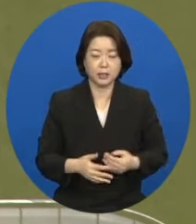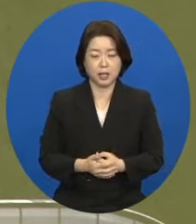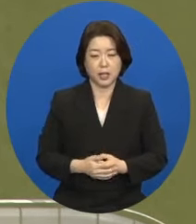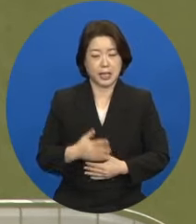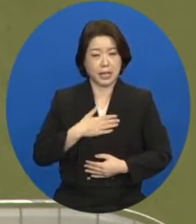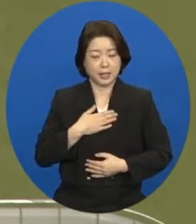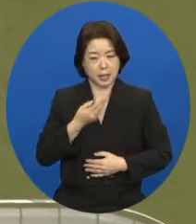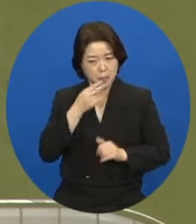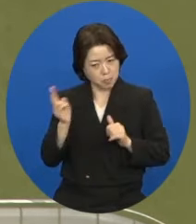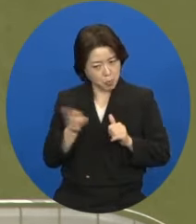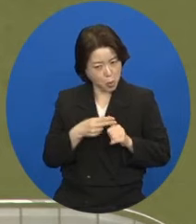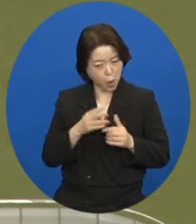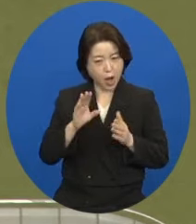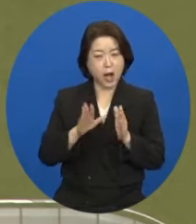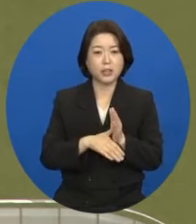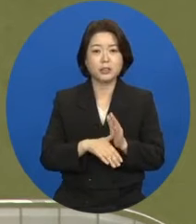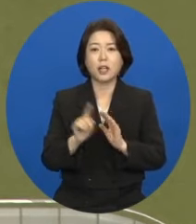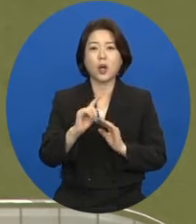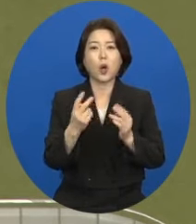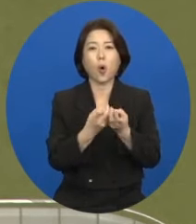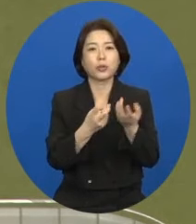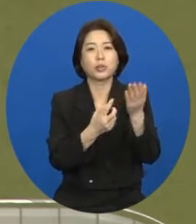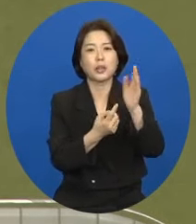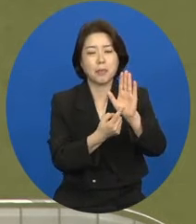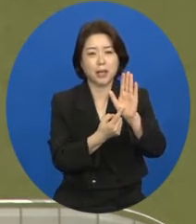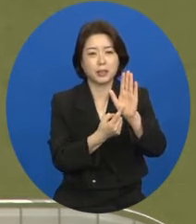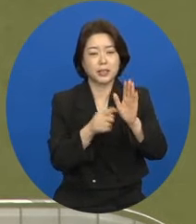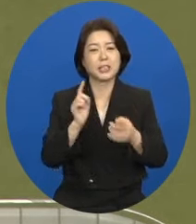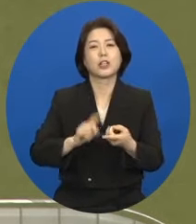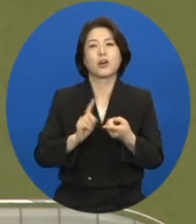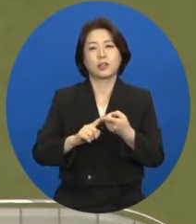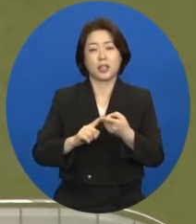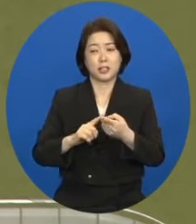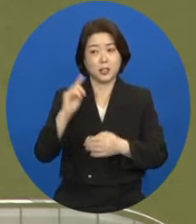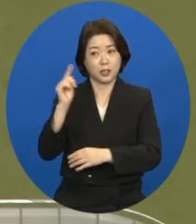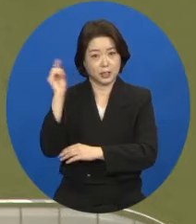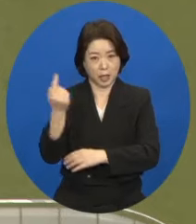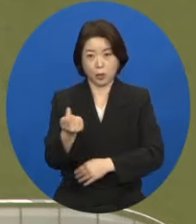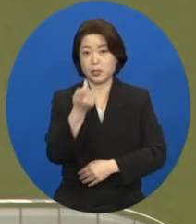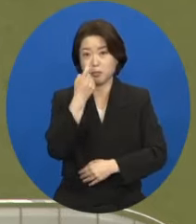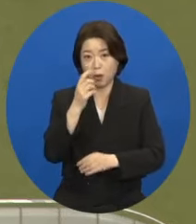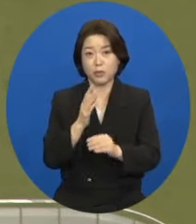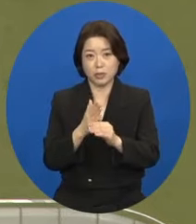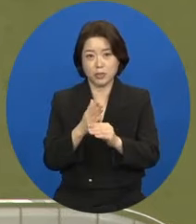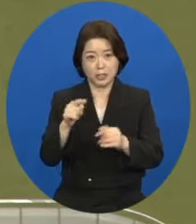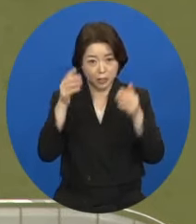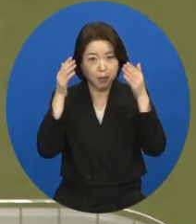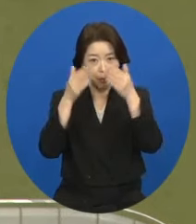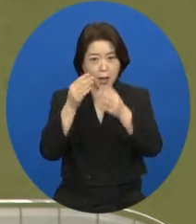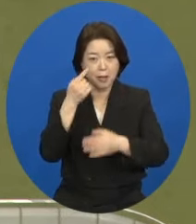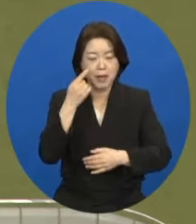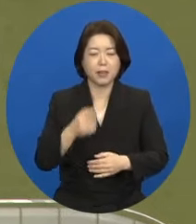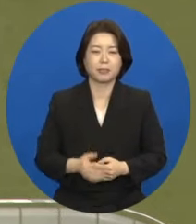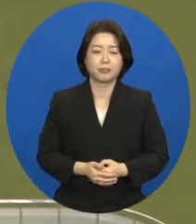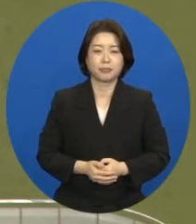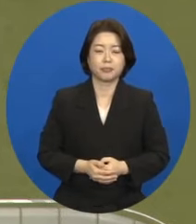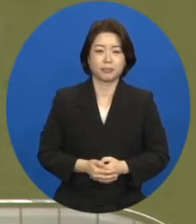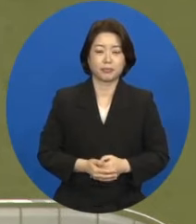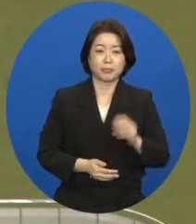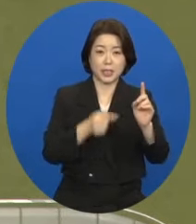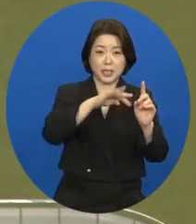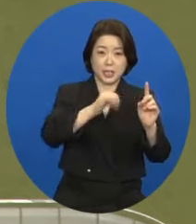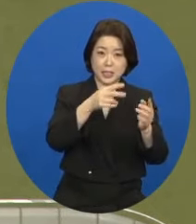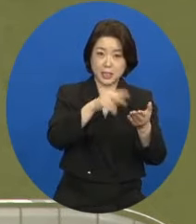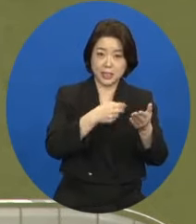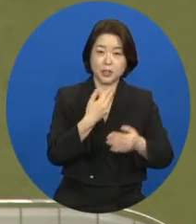반응해야 될까에 대한 부분입니다. 자, 그것을 주목해 보시기 바랍니다. 먼저 오늘 1절은 우리가 읽지 않았지만